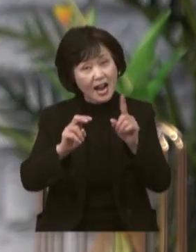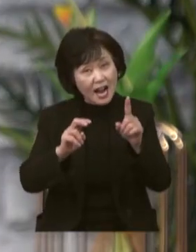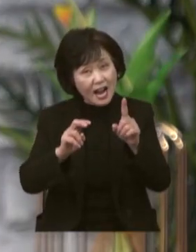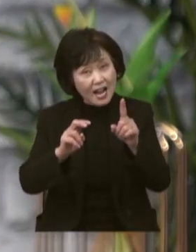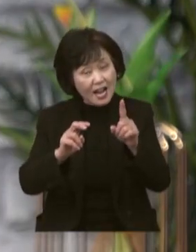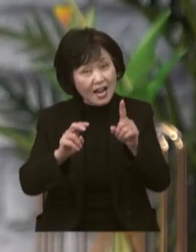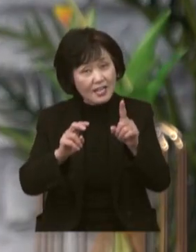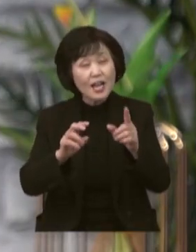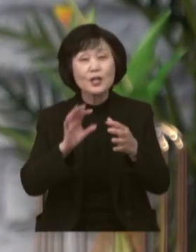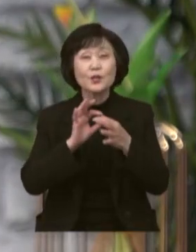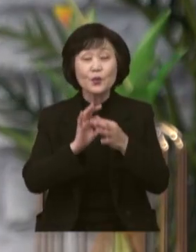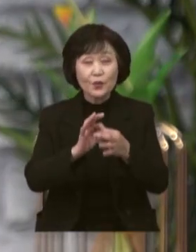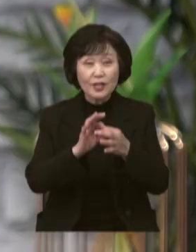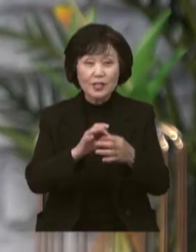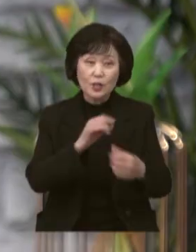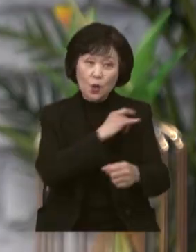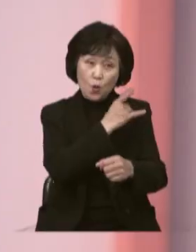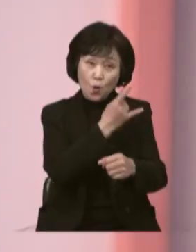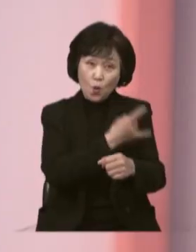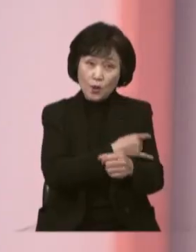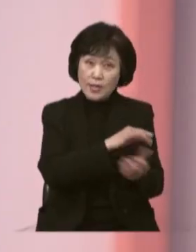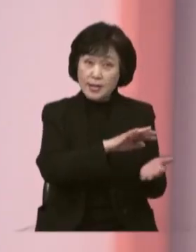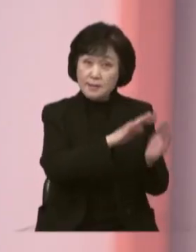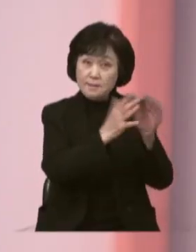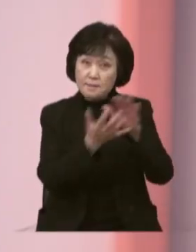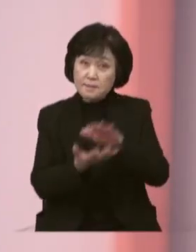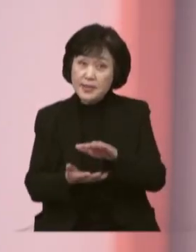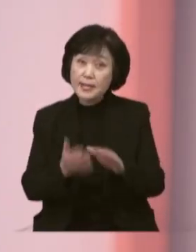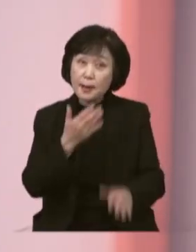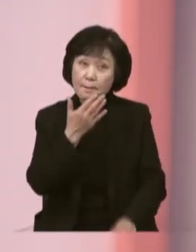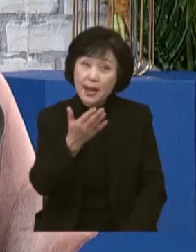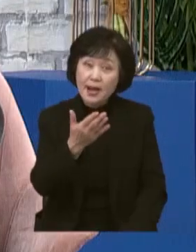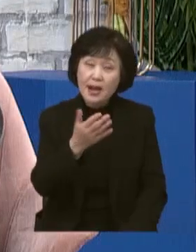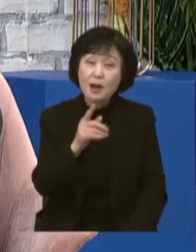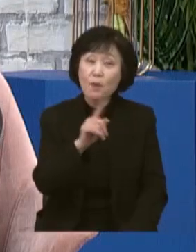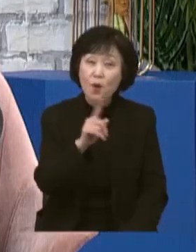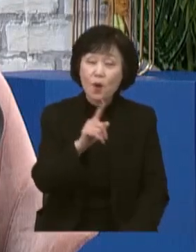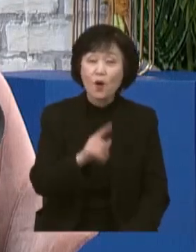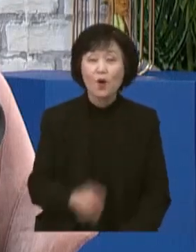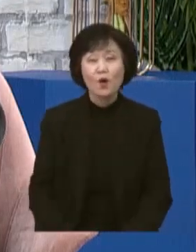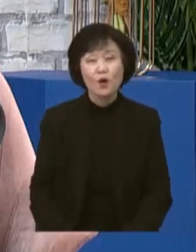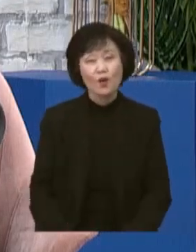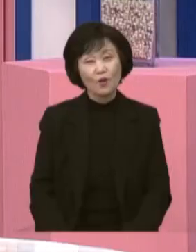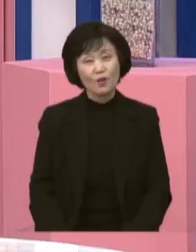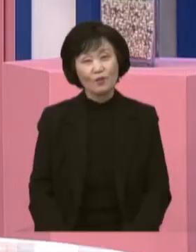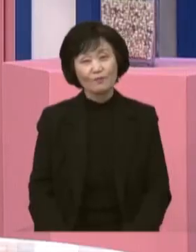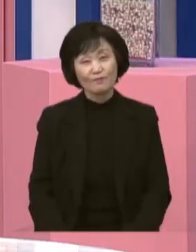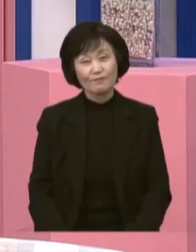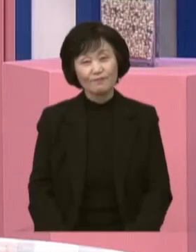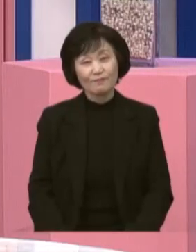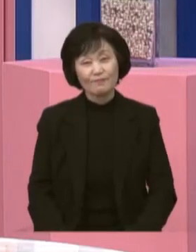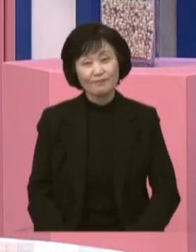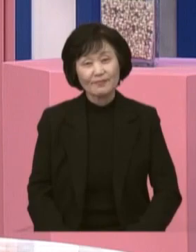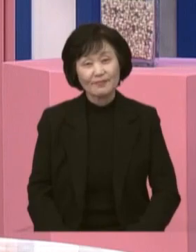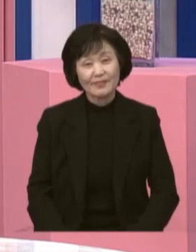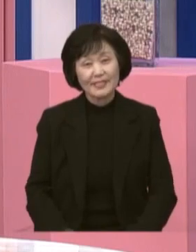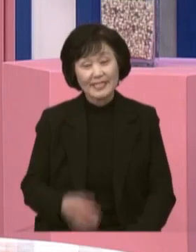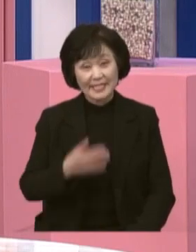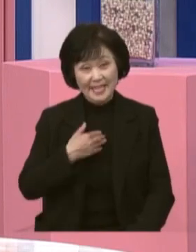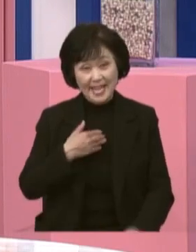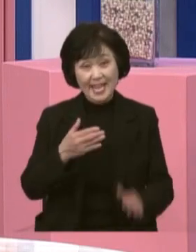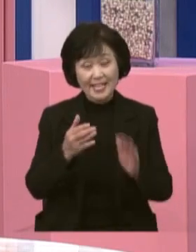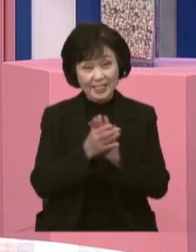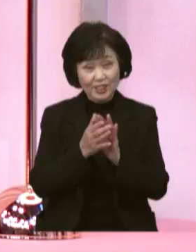되셨어요. 우리가 아는 그 전용호 씨? 네. 개그 작가? 네. 어, 그게 예. 친구잖아요. 네. 제가 또 이게 효심도 지극하지만